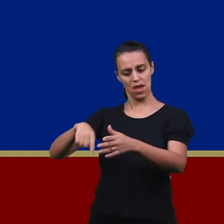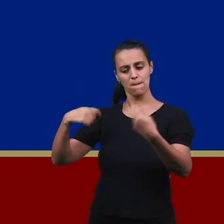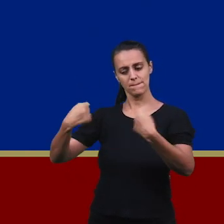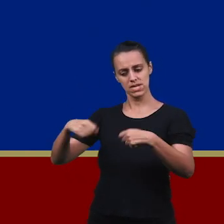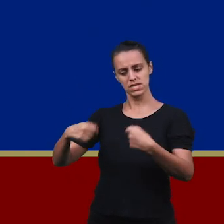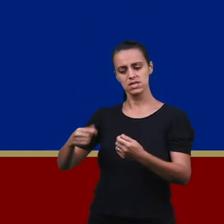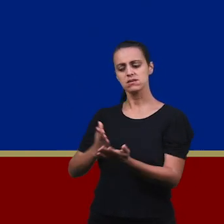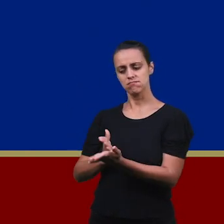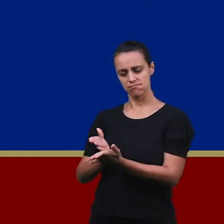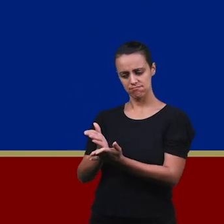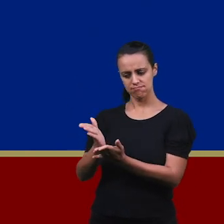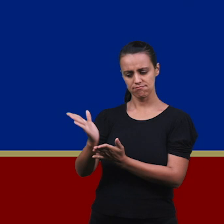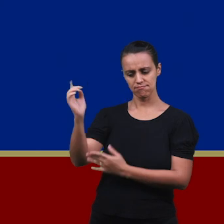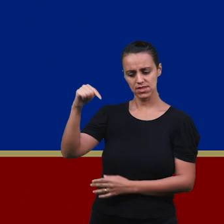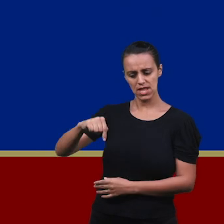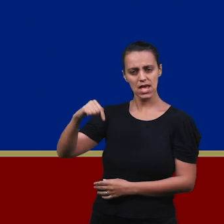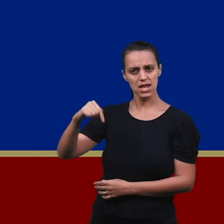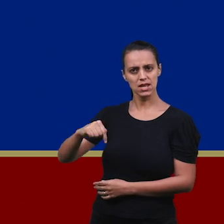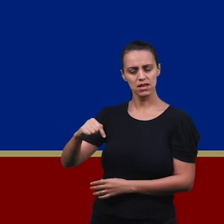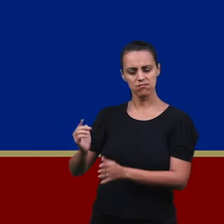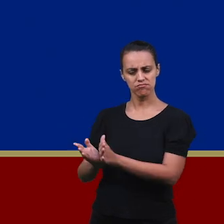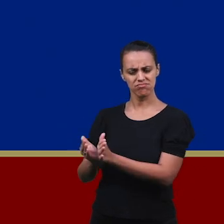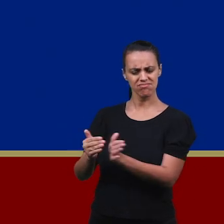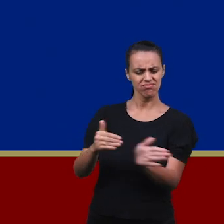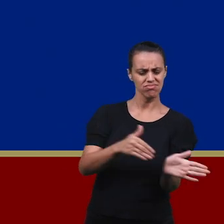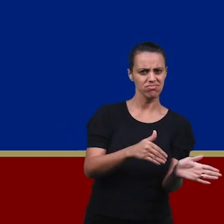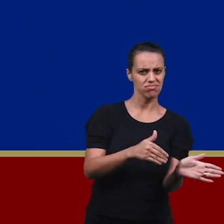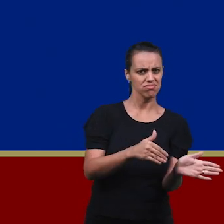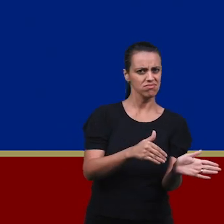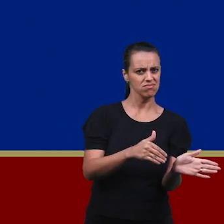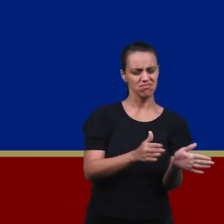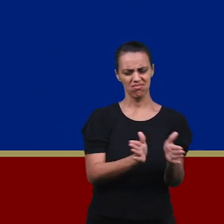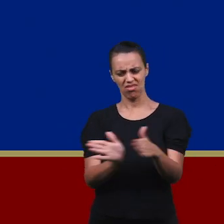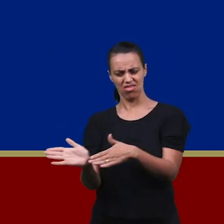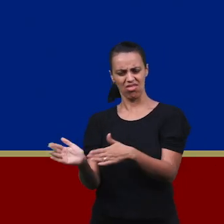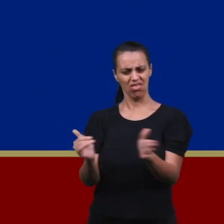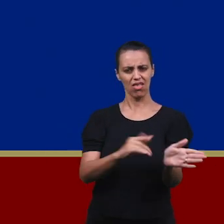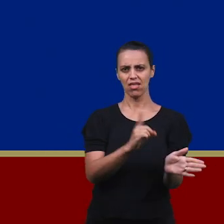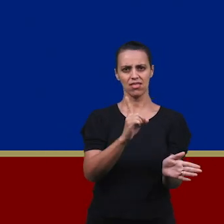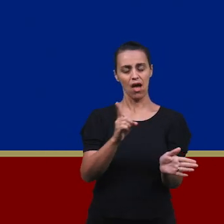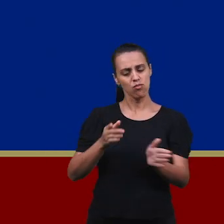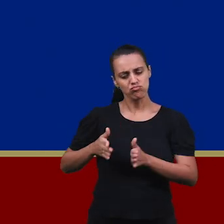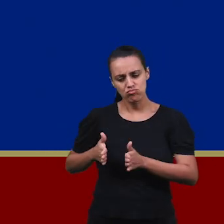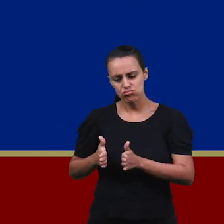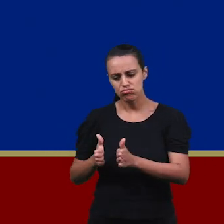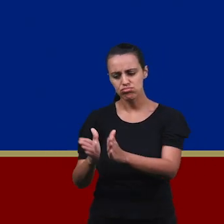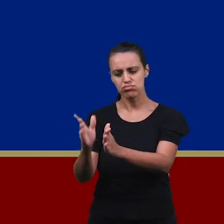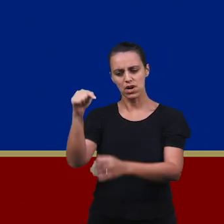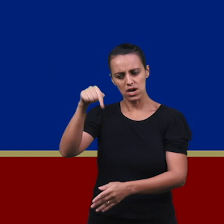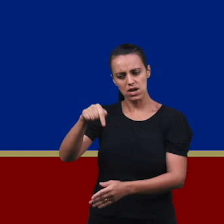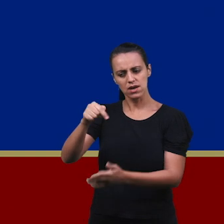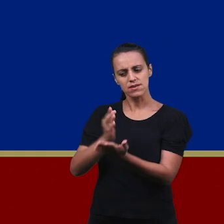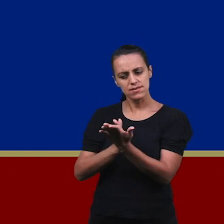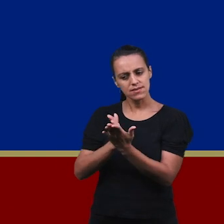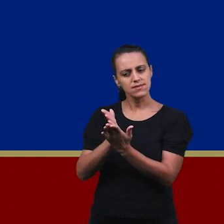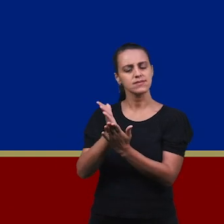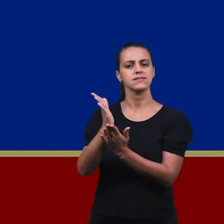lui, sans vous détourner, ni à droite, ni à gauche.